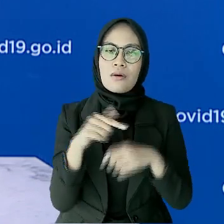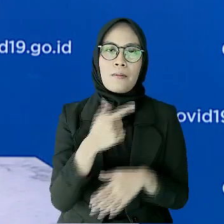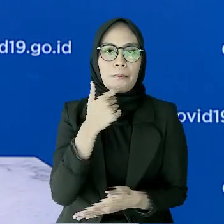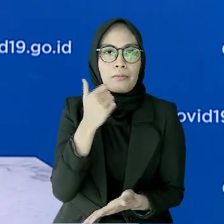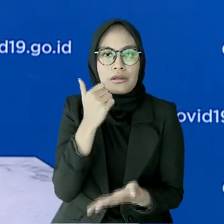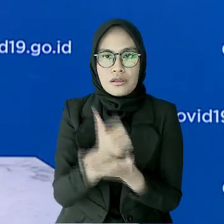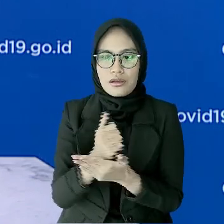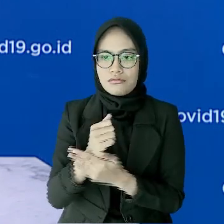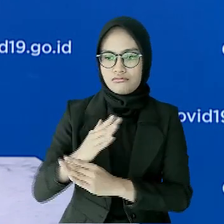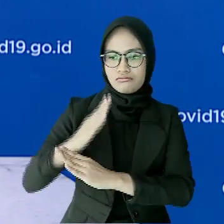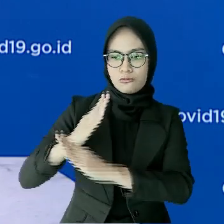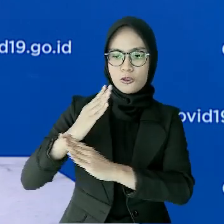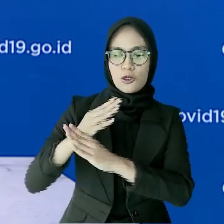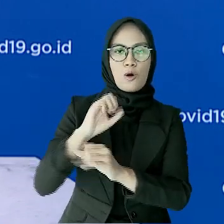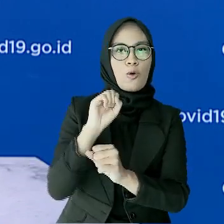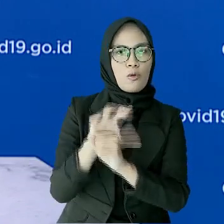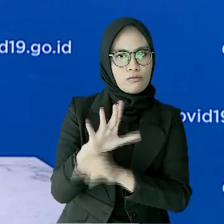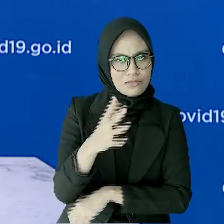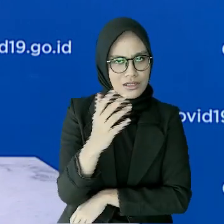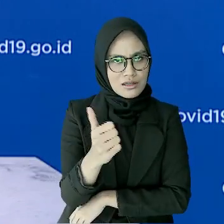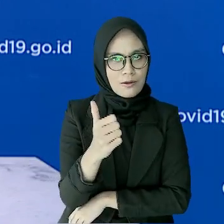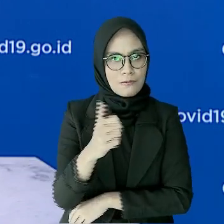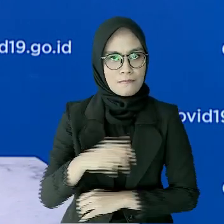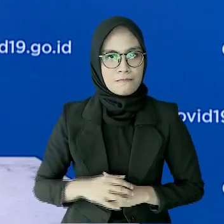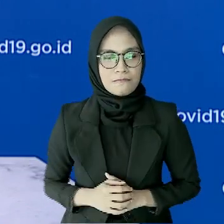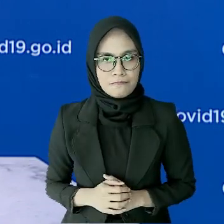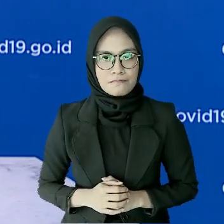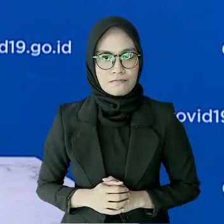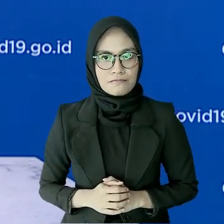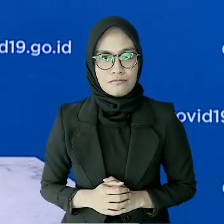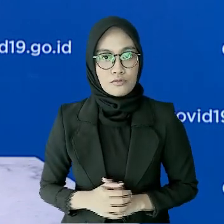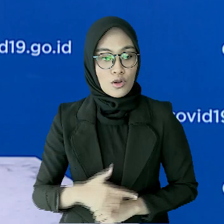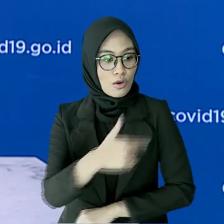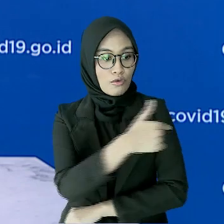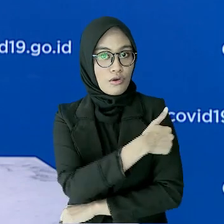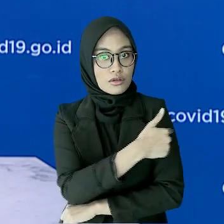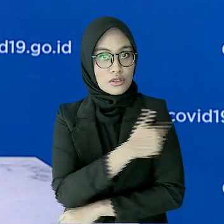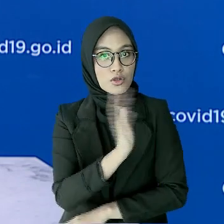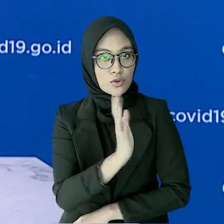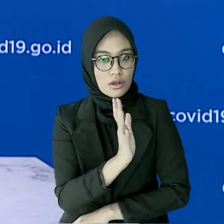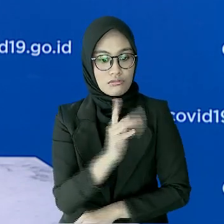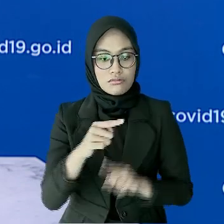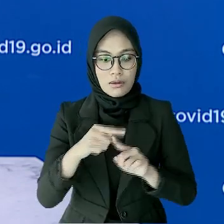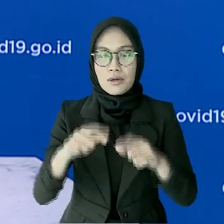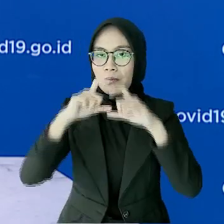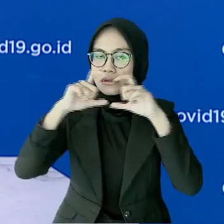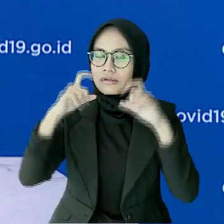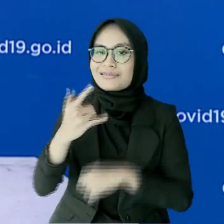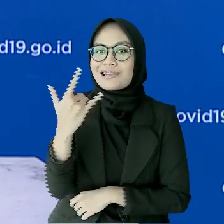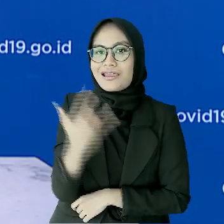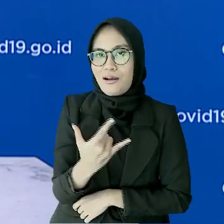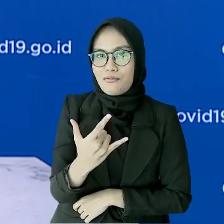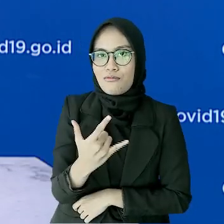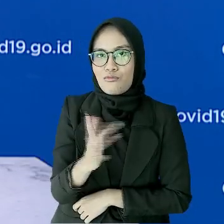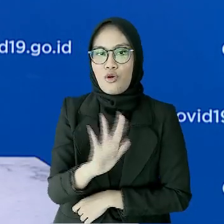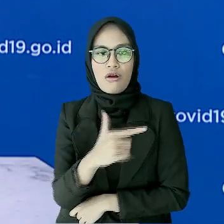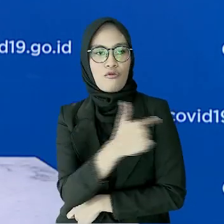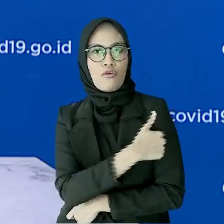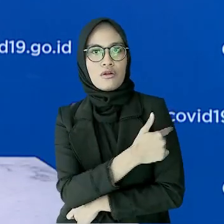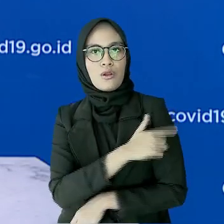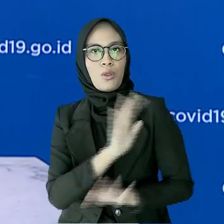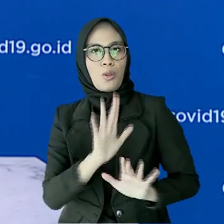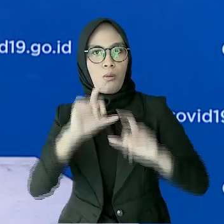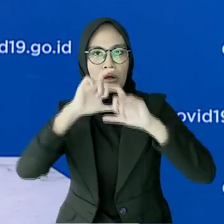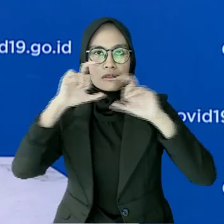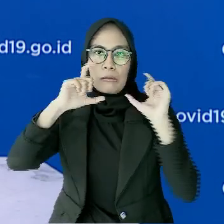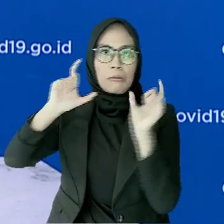penularan. Kebijakan bebas masker, meskipun sudah vaksin, tetap tidak bijak untuk diterapkan karena masker